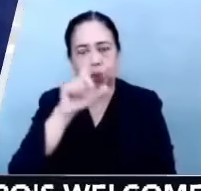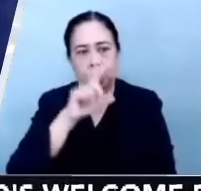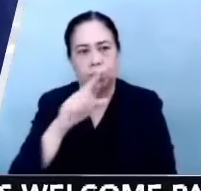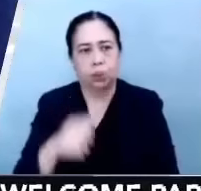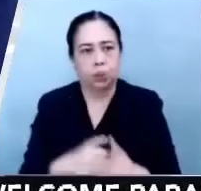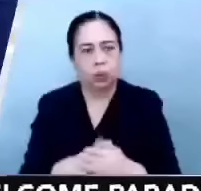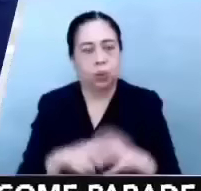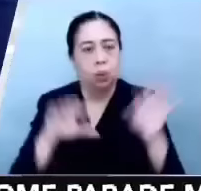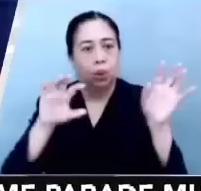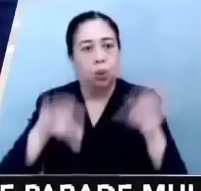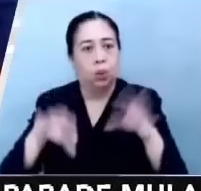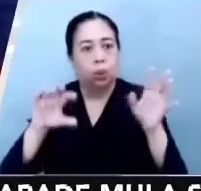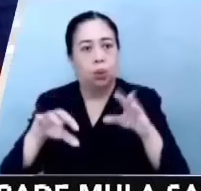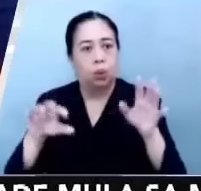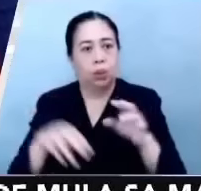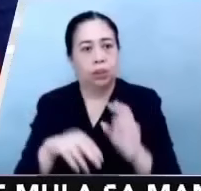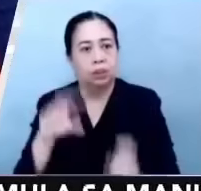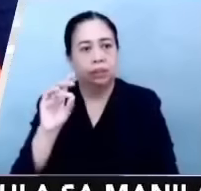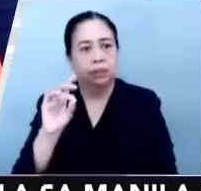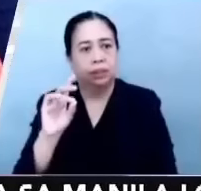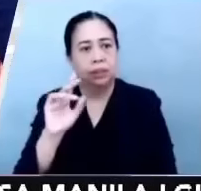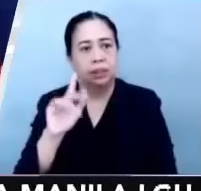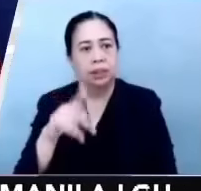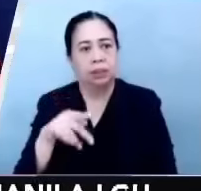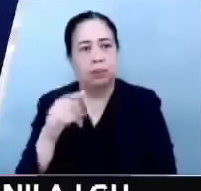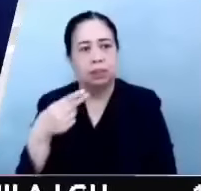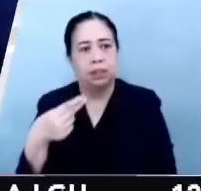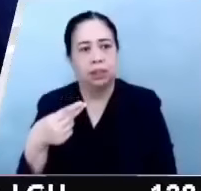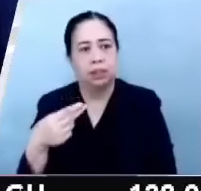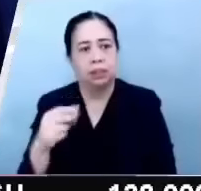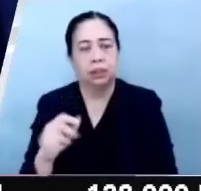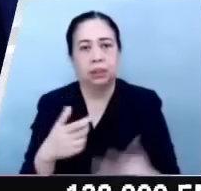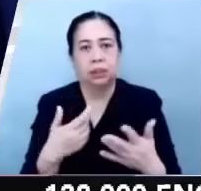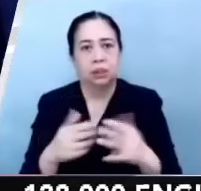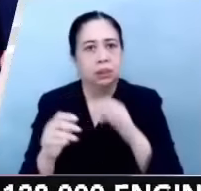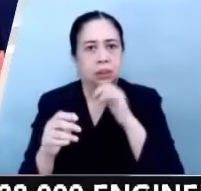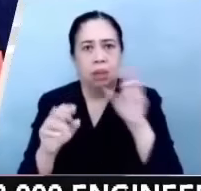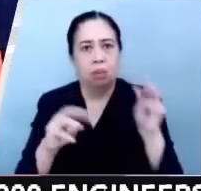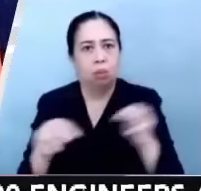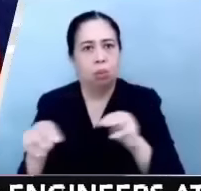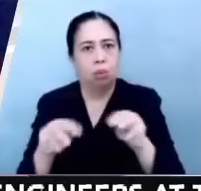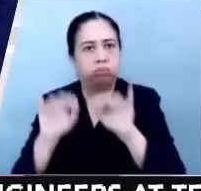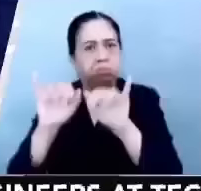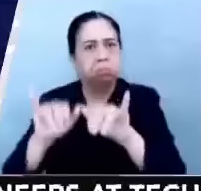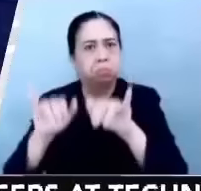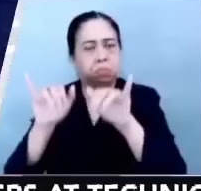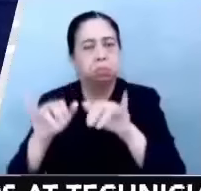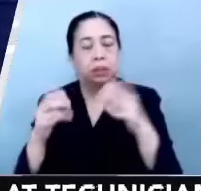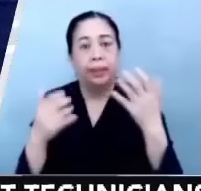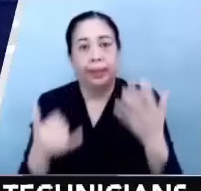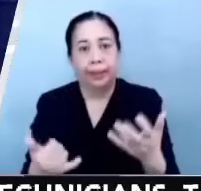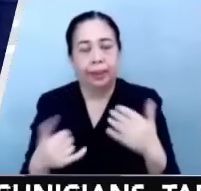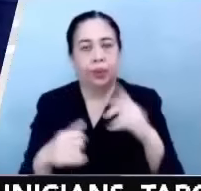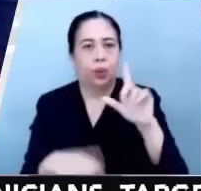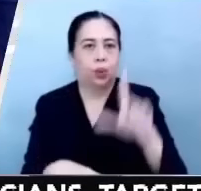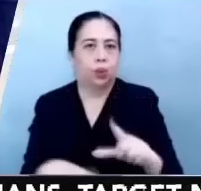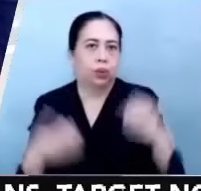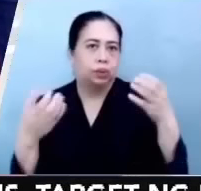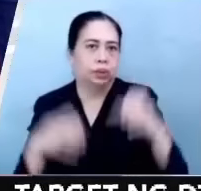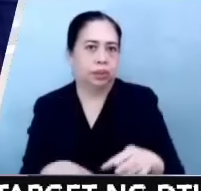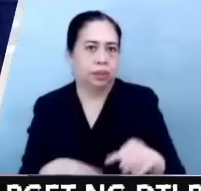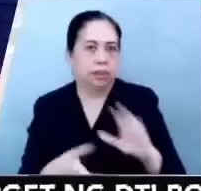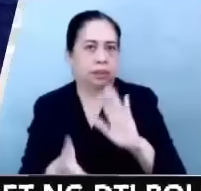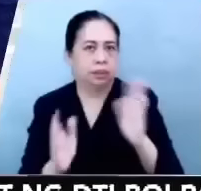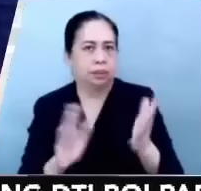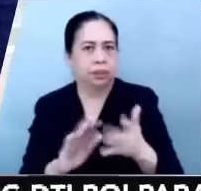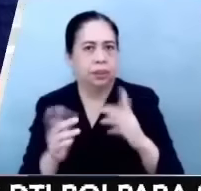po sa 70 kilometers per hour. Sa mga oras na ito ay halos hindi po ito gumagalaw. Sa ngayon, mababa po ang tsansa ng nasabing bagyo na